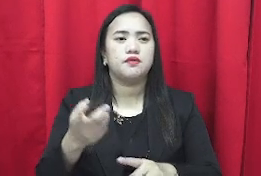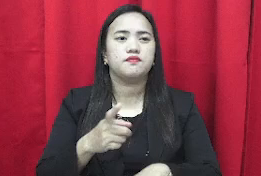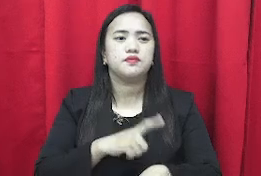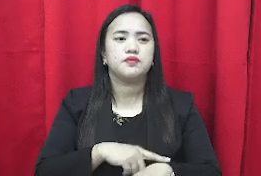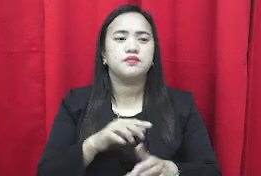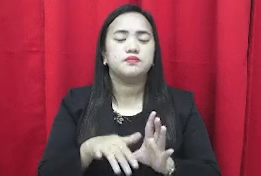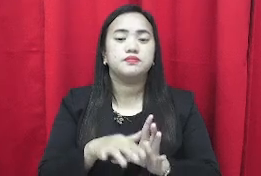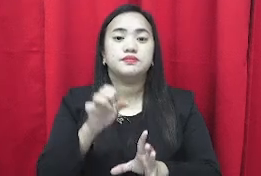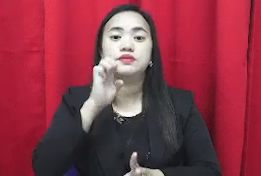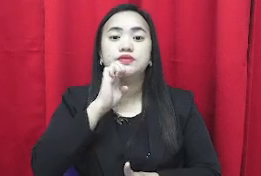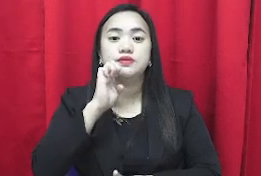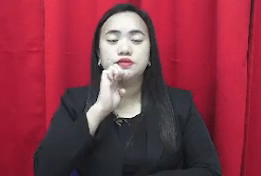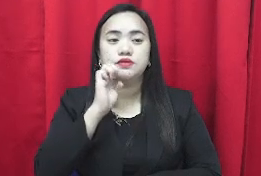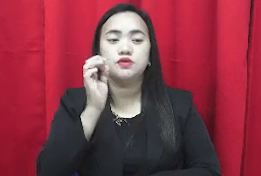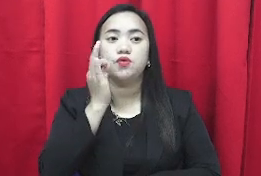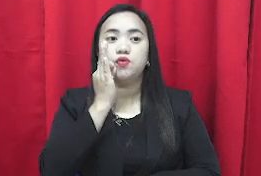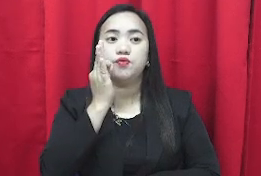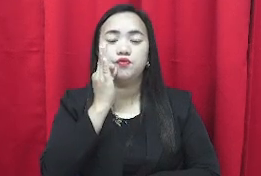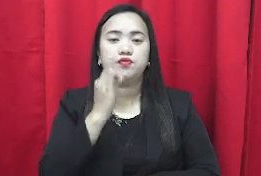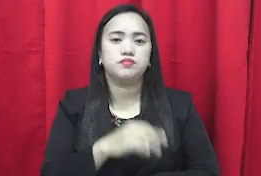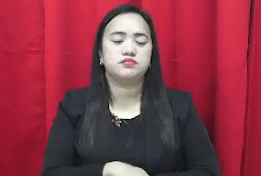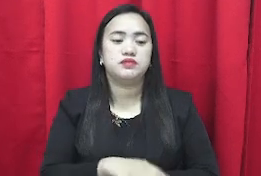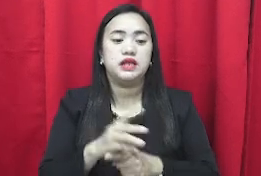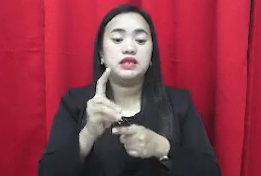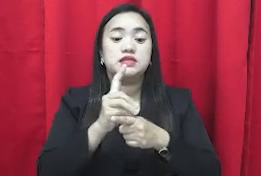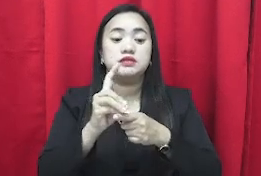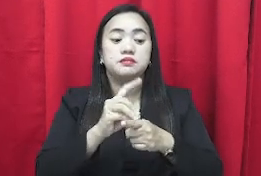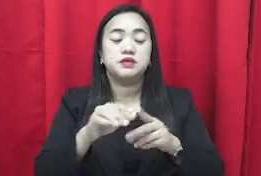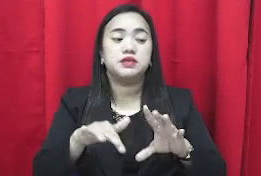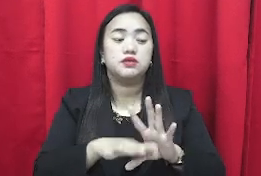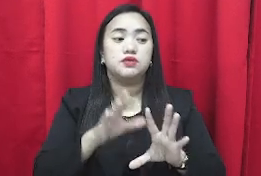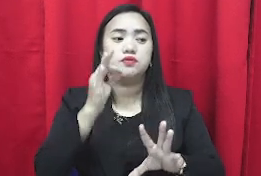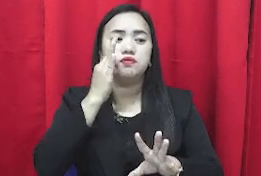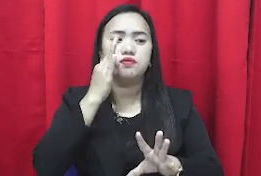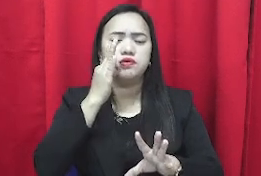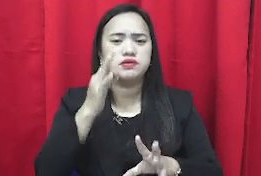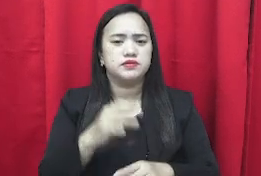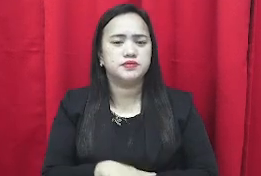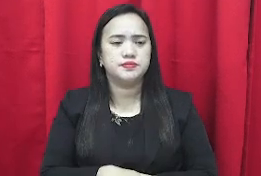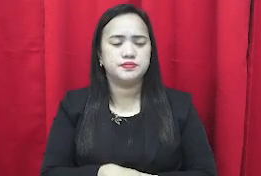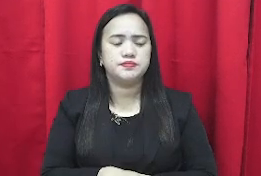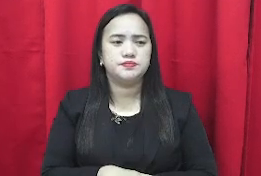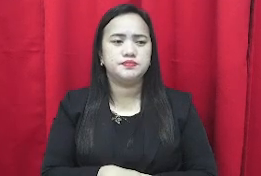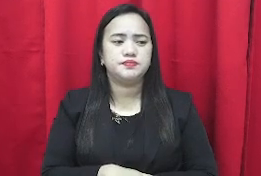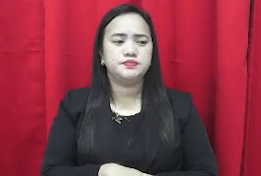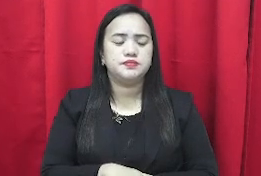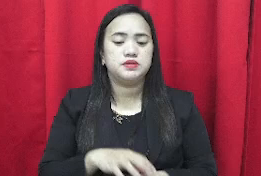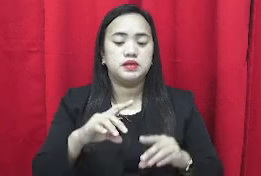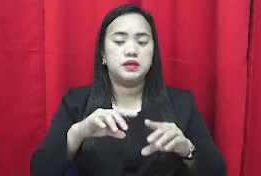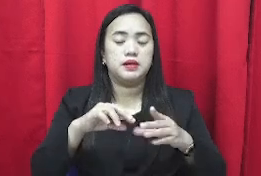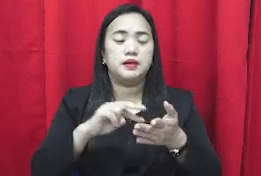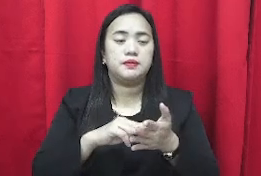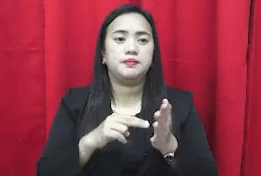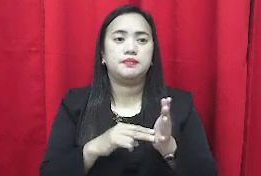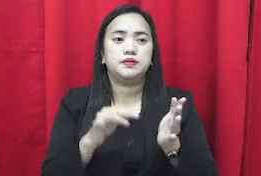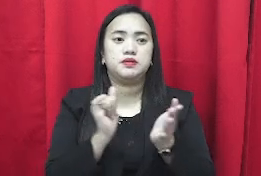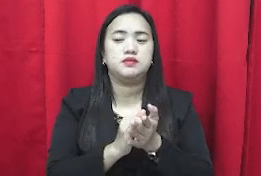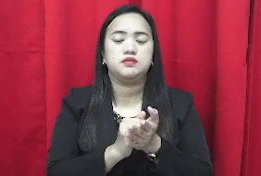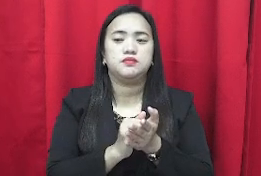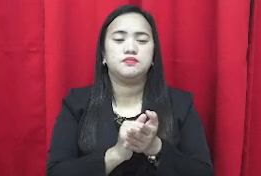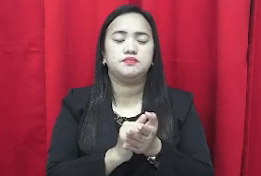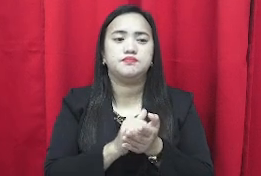disiplina pa lang Sa pagkain ay kulang na y ano eh ibig sabihin doon pa lang hindi na natin